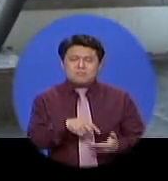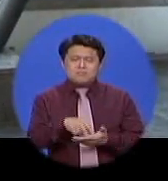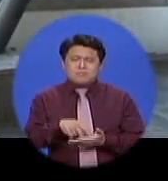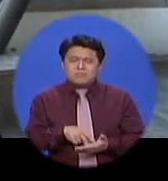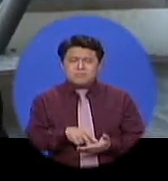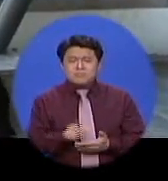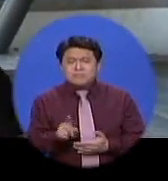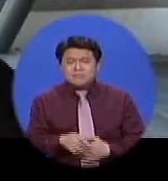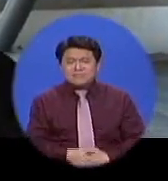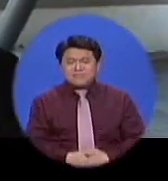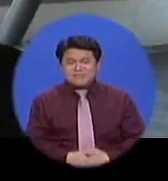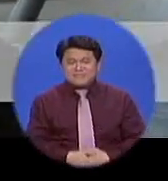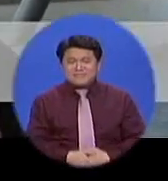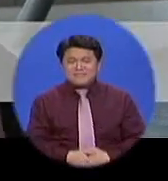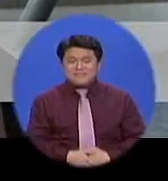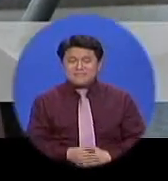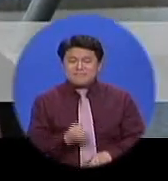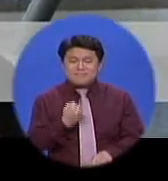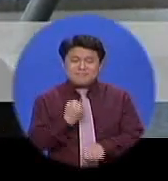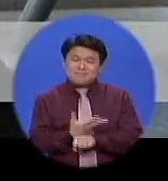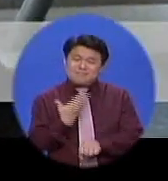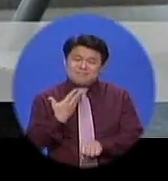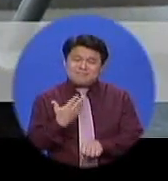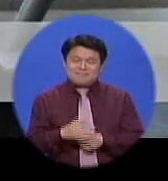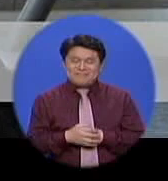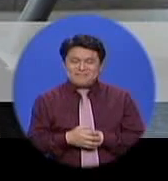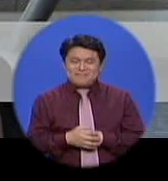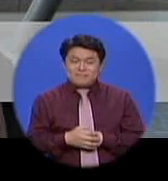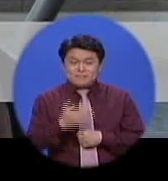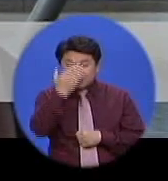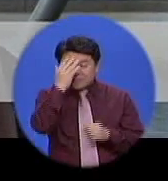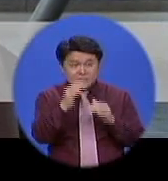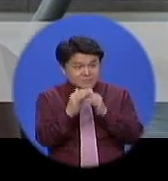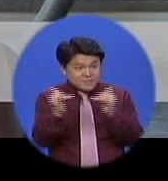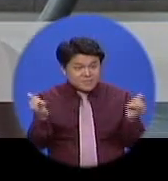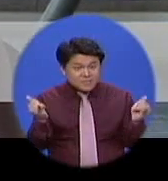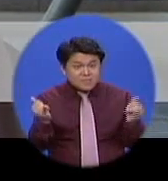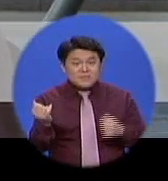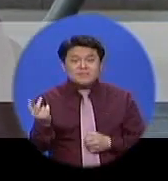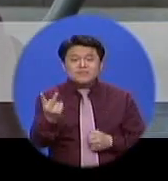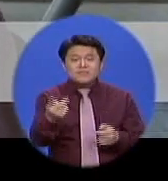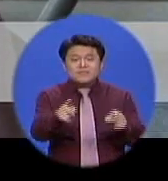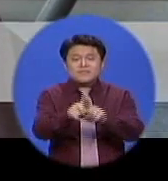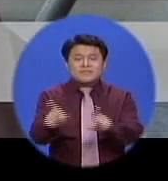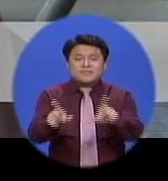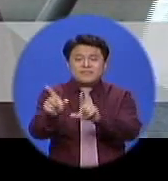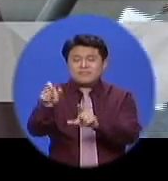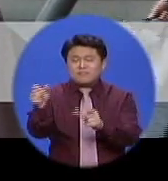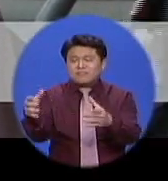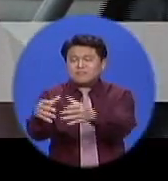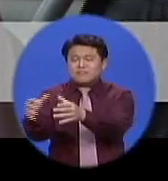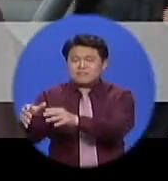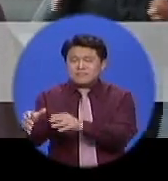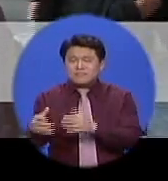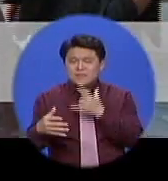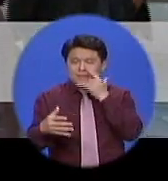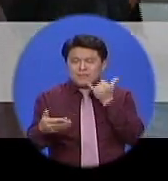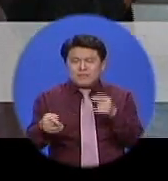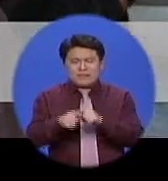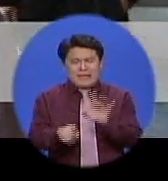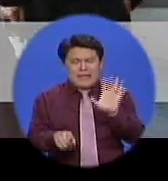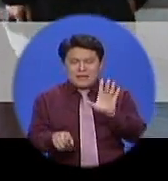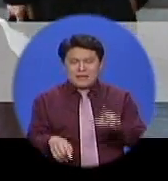않으세요? 할 수 있어요 뭐. 이렇게 지금은 젊은이들이 저끼리 사는 걸 좋아했는데 뭐 거기 가서